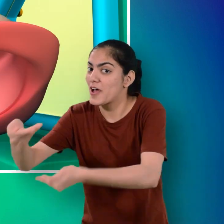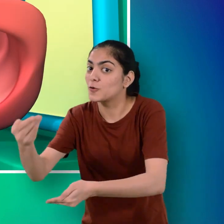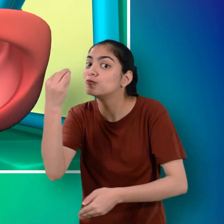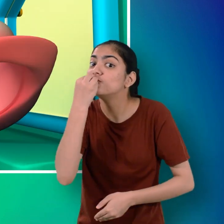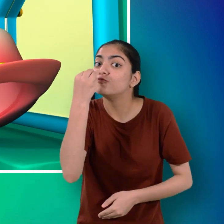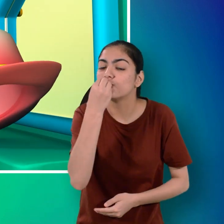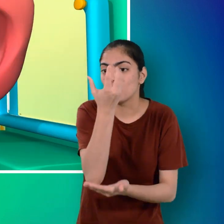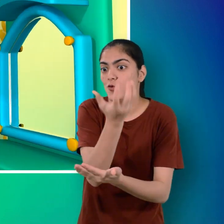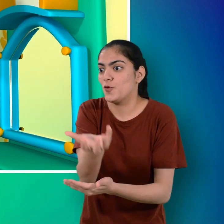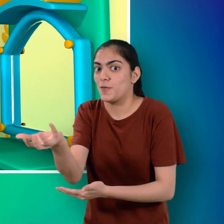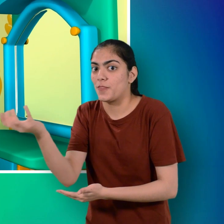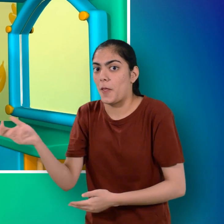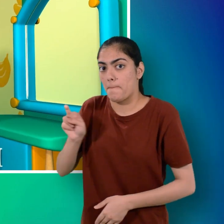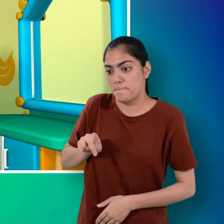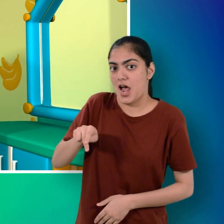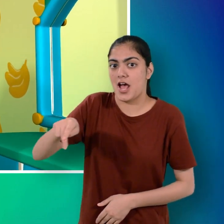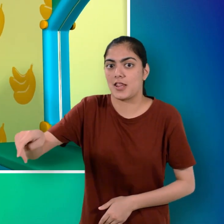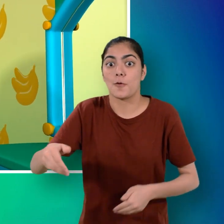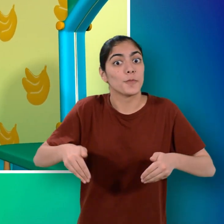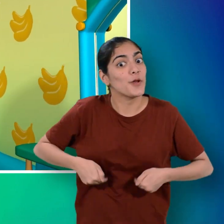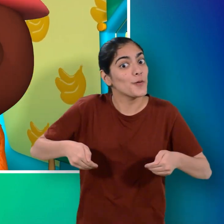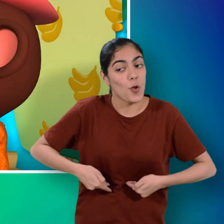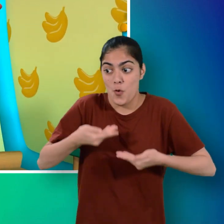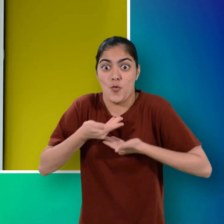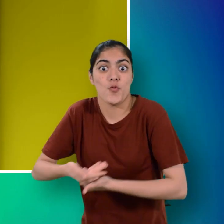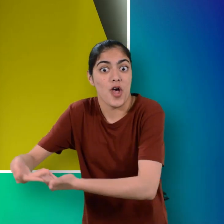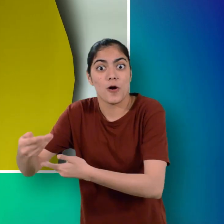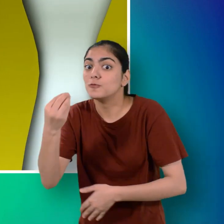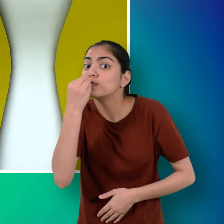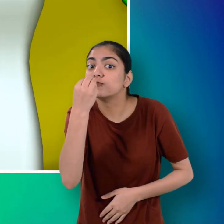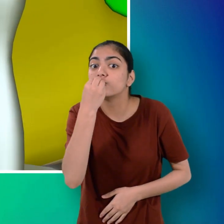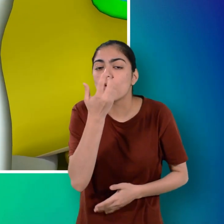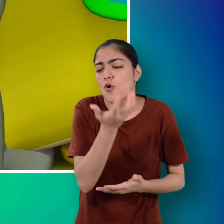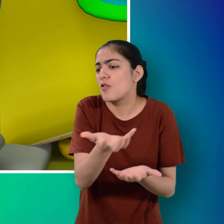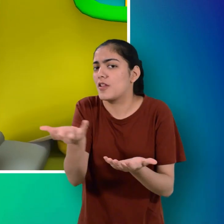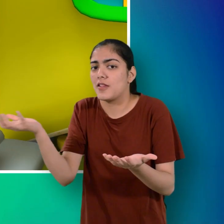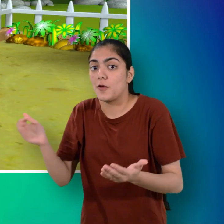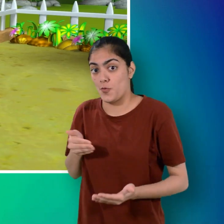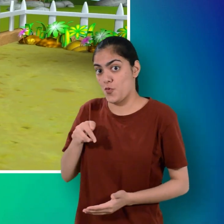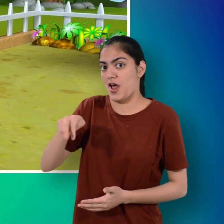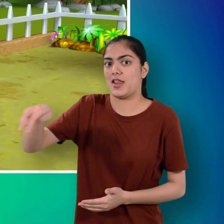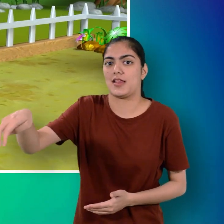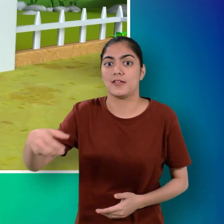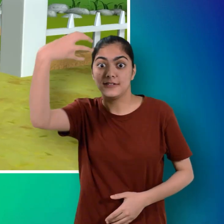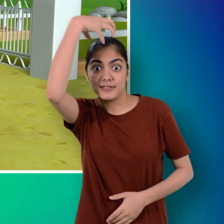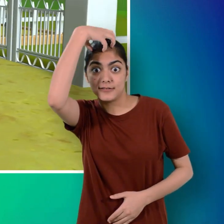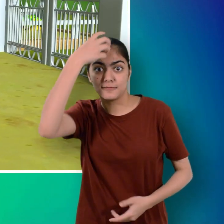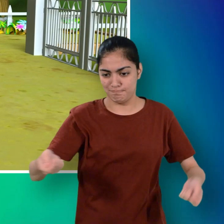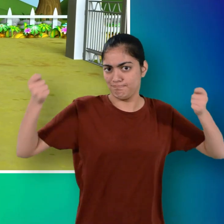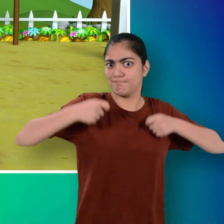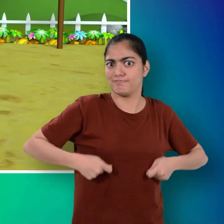बंदर मामा पैन पैजामा दावत खाने आए। बंदर मामा पैन पैजामा दावत खाने